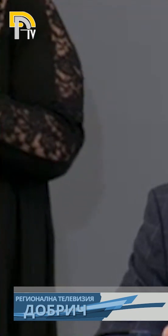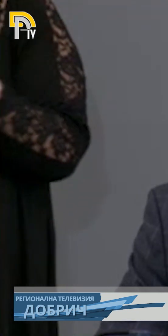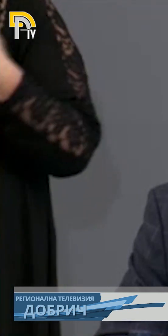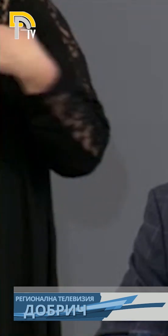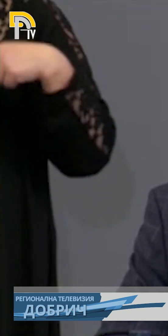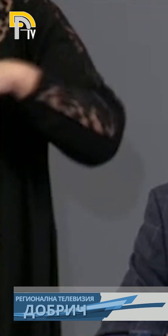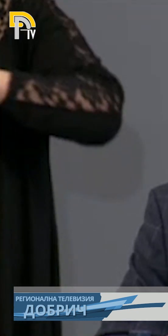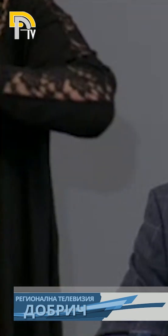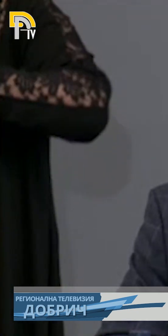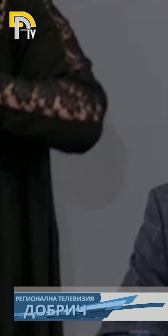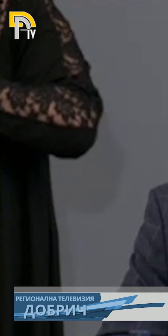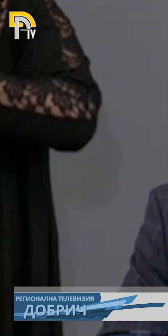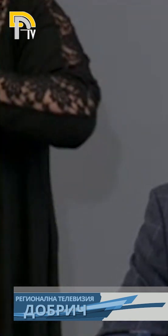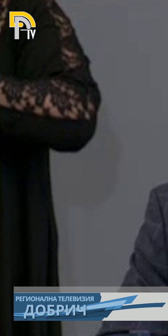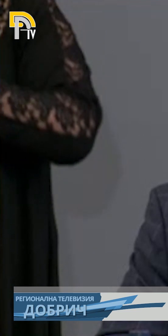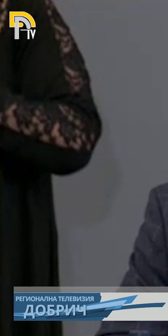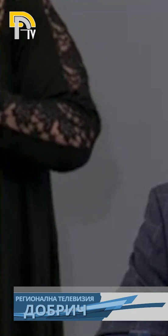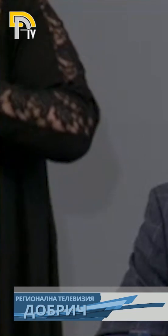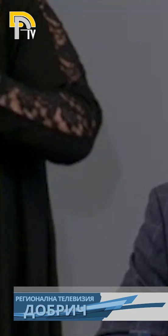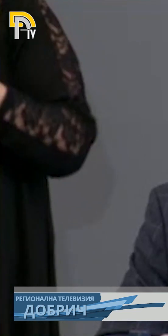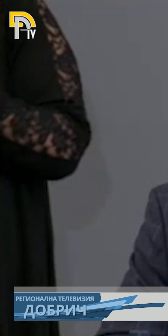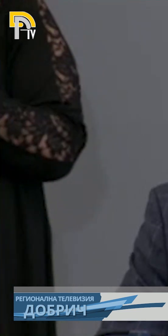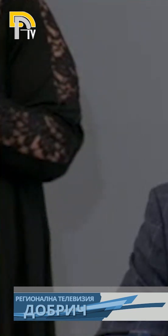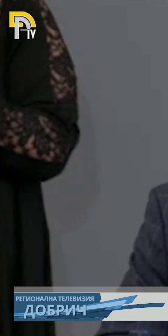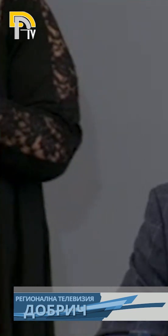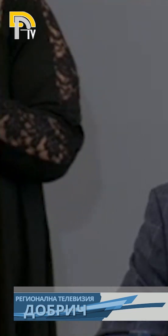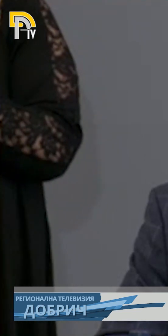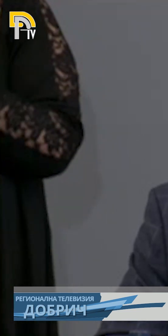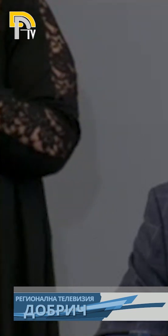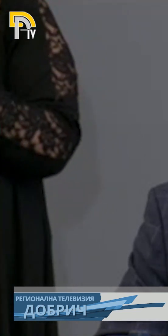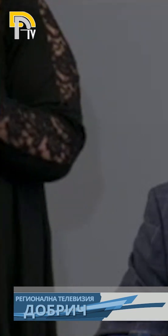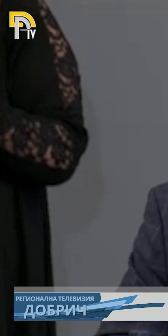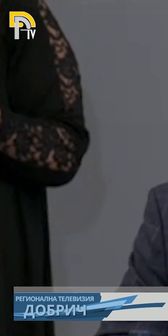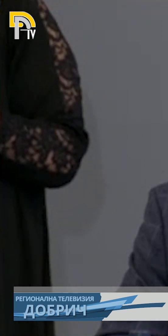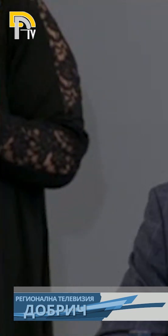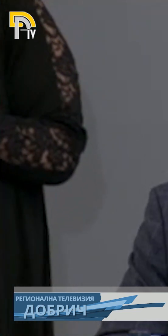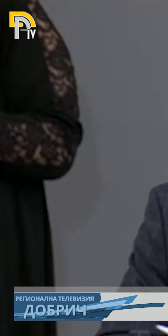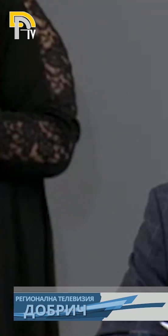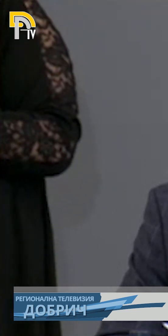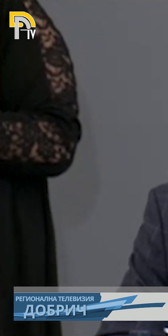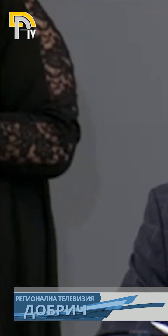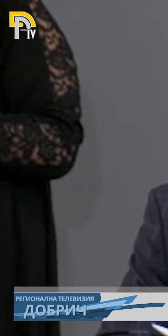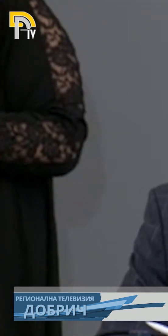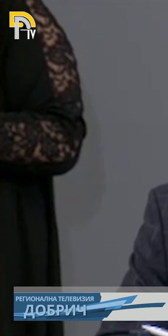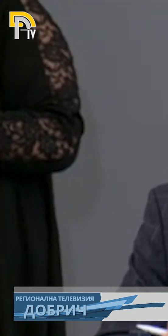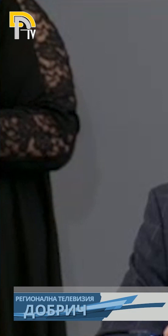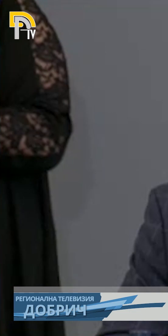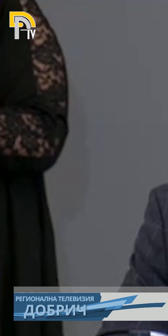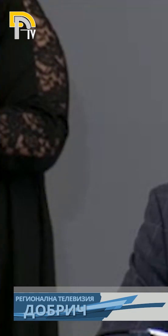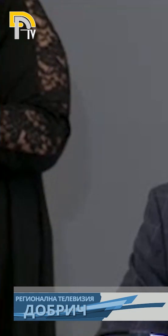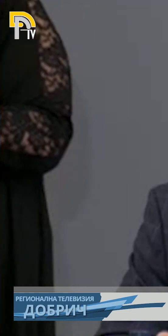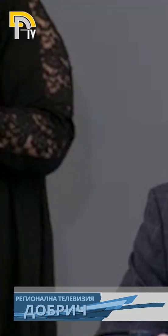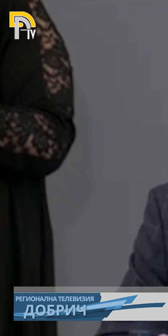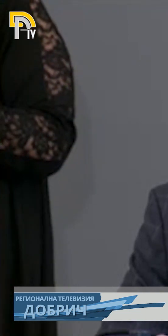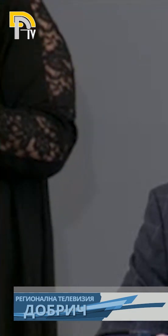Да, наясно сме, че основната причина за това е наличието на британския вариант на вируса, който продължава да расте процента